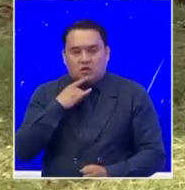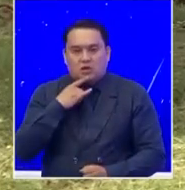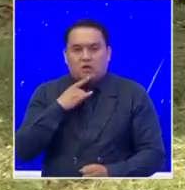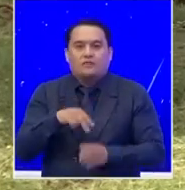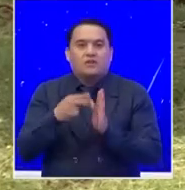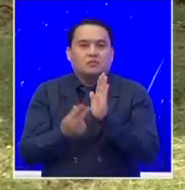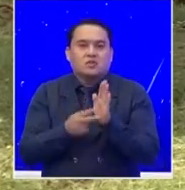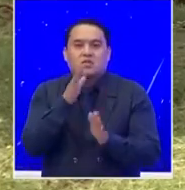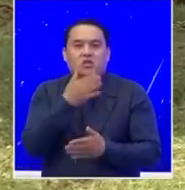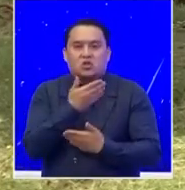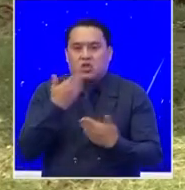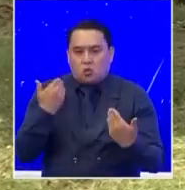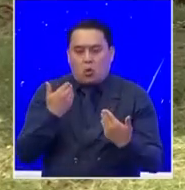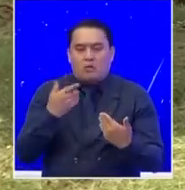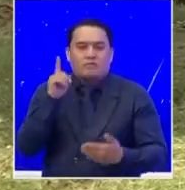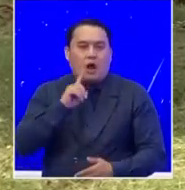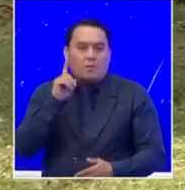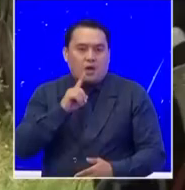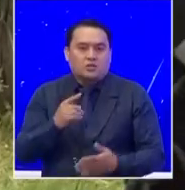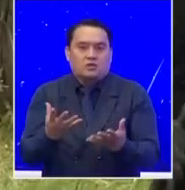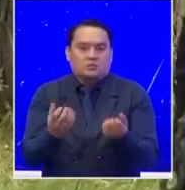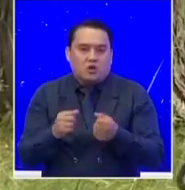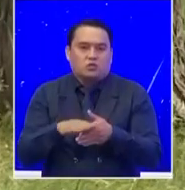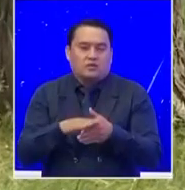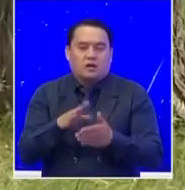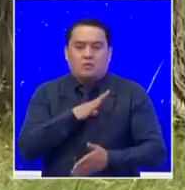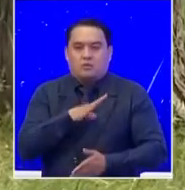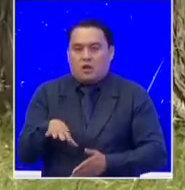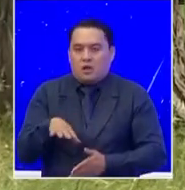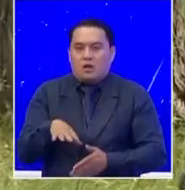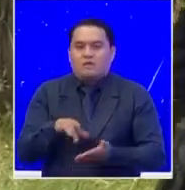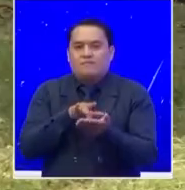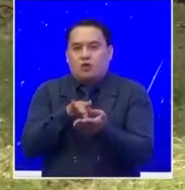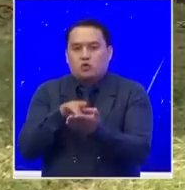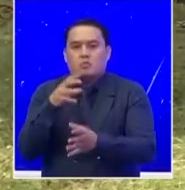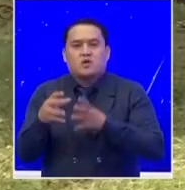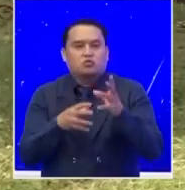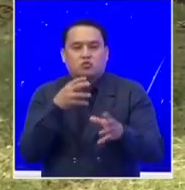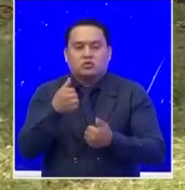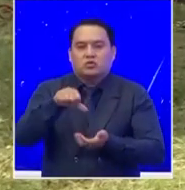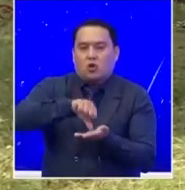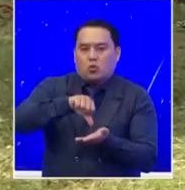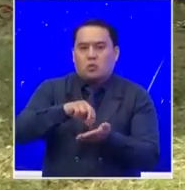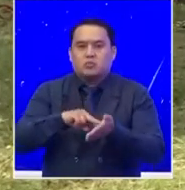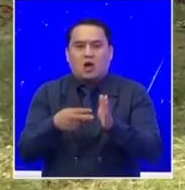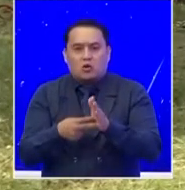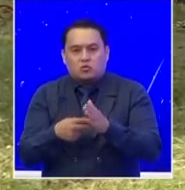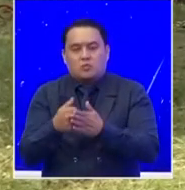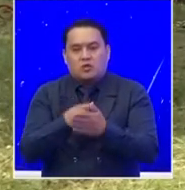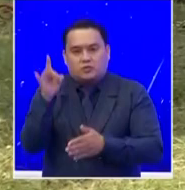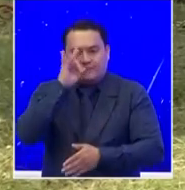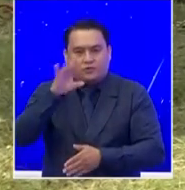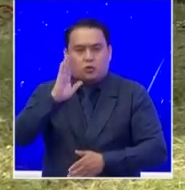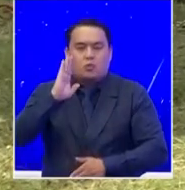исполнилось 18 лет. Поэтому пока что звания не получили. Ребята постоянно выезжают на международные старты. Планируем достигать мировых